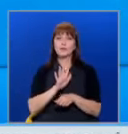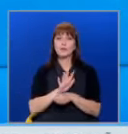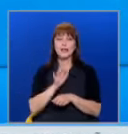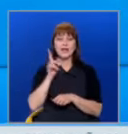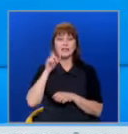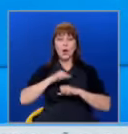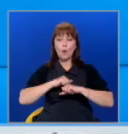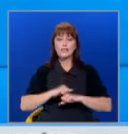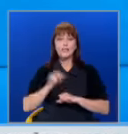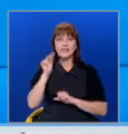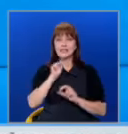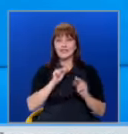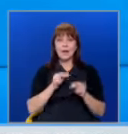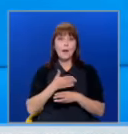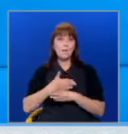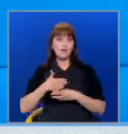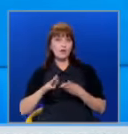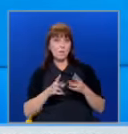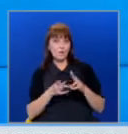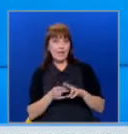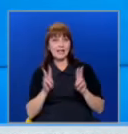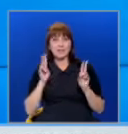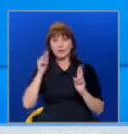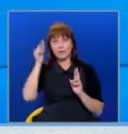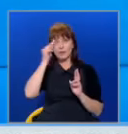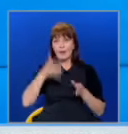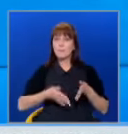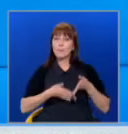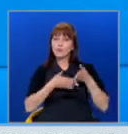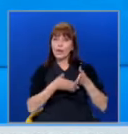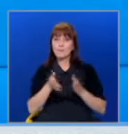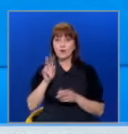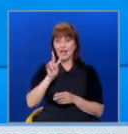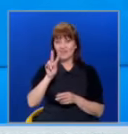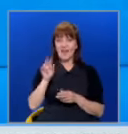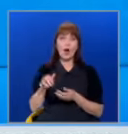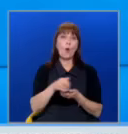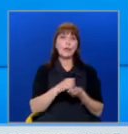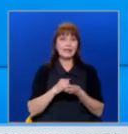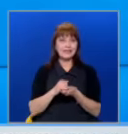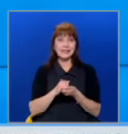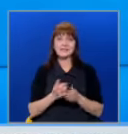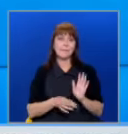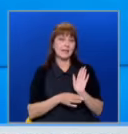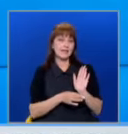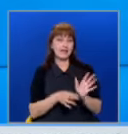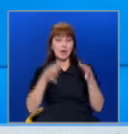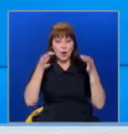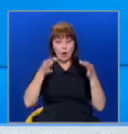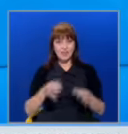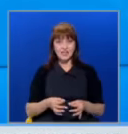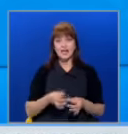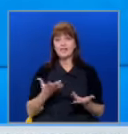съветници. До сега само от Продължаваме промяната Демократична България, подкрепени от още две организации, са представили